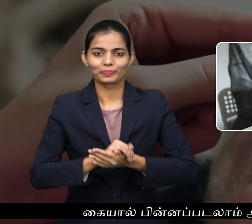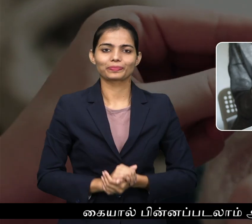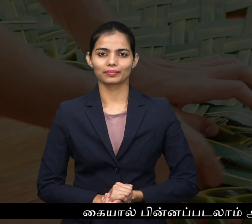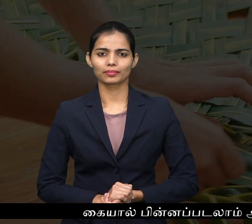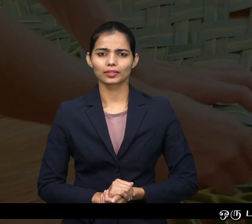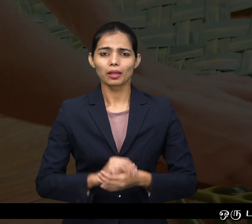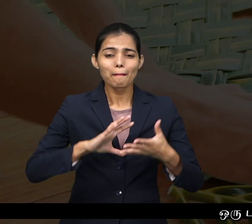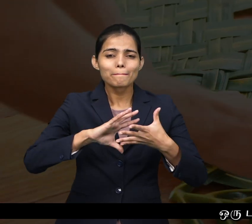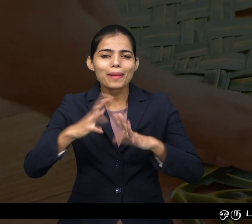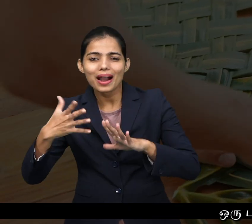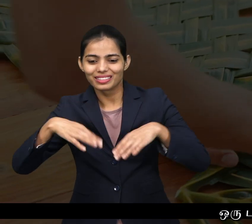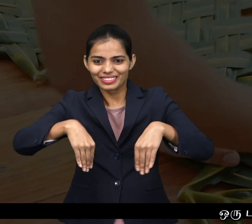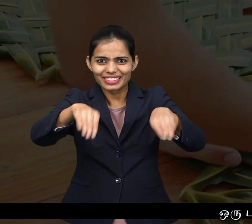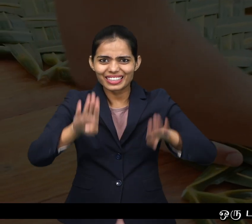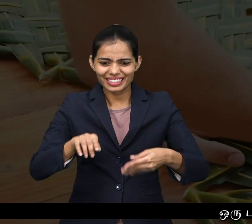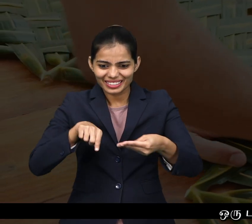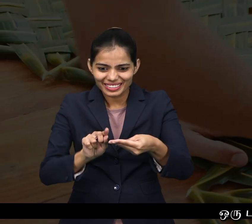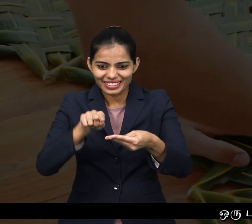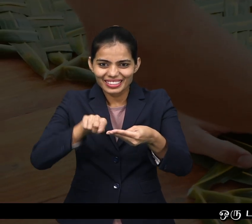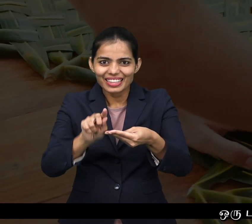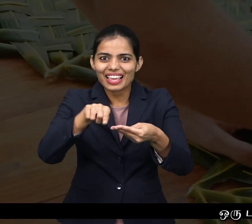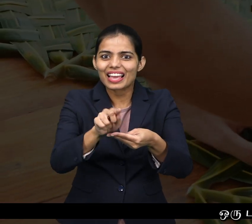செய்யலாம். ஒரு பாய் தயாரித்தல்.